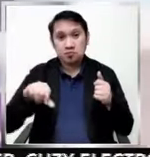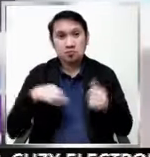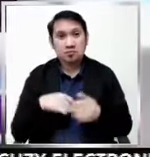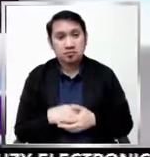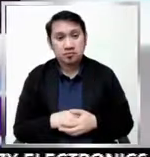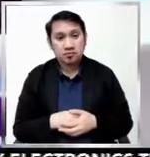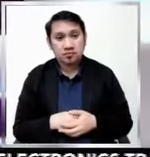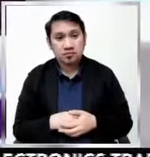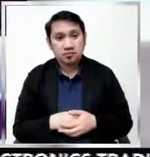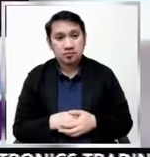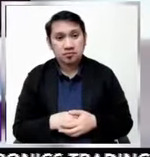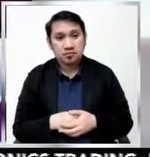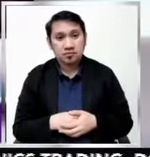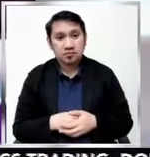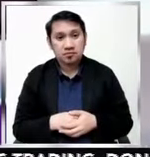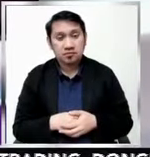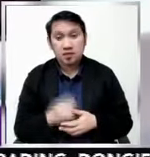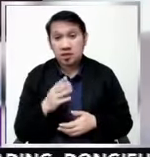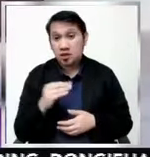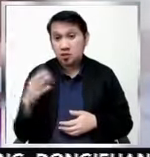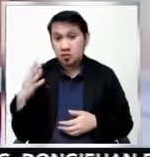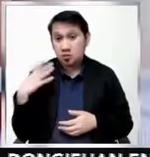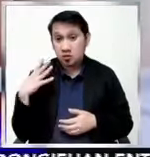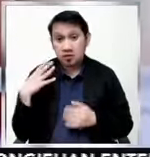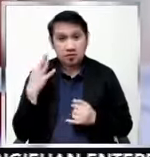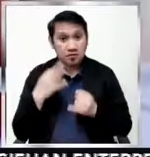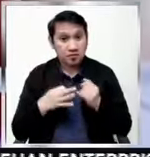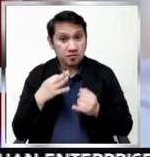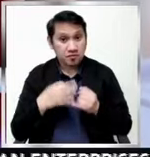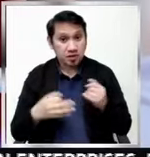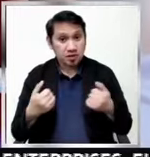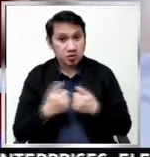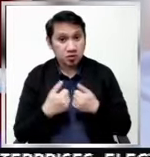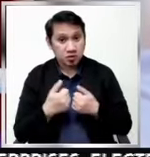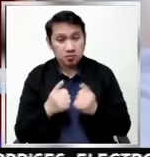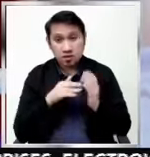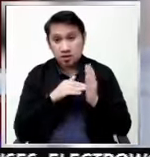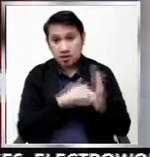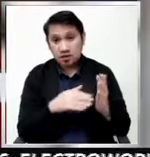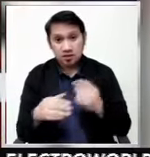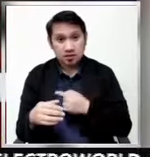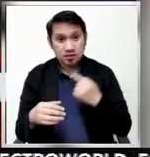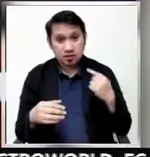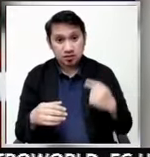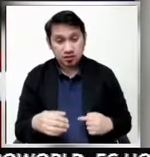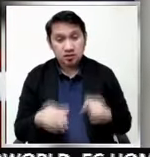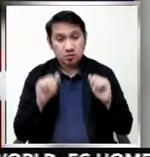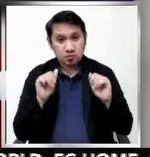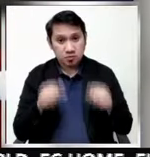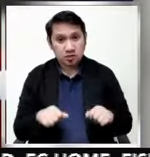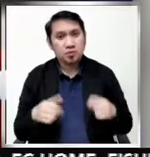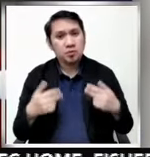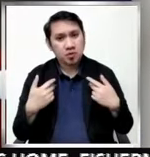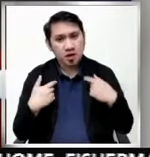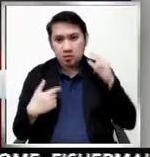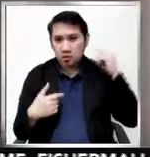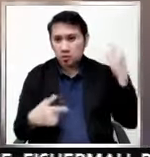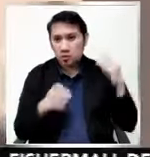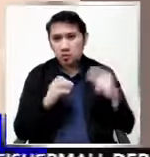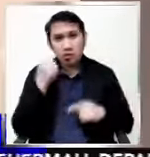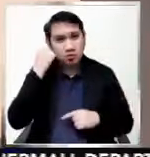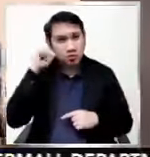Marcial. Kaya inaabangan na ang finals match na mamaya kontra China kung saan posible niyang masungkit ang gold o silver medal para sa